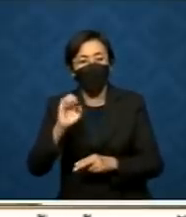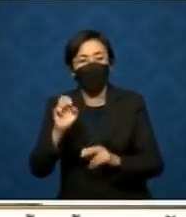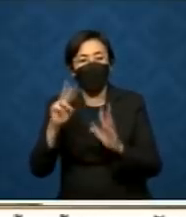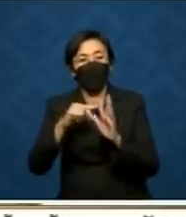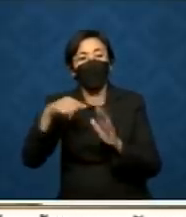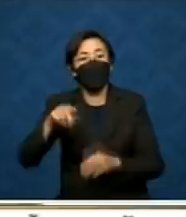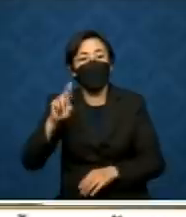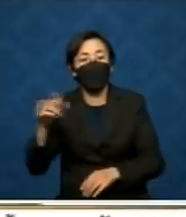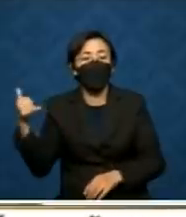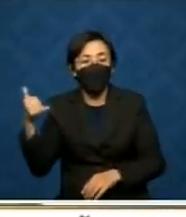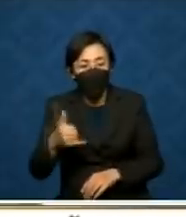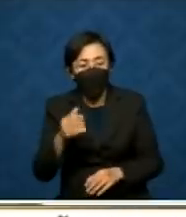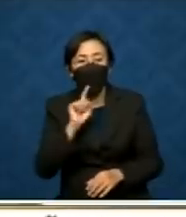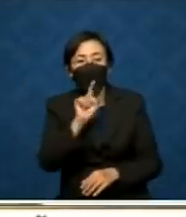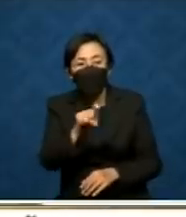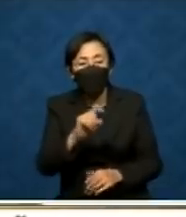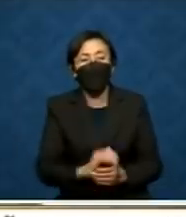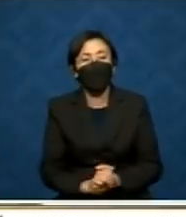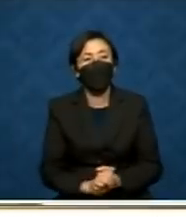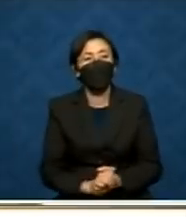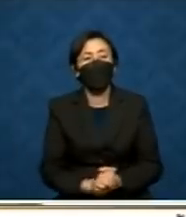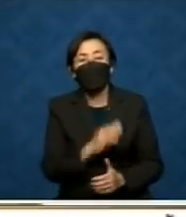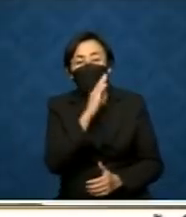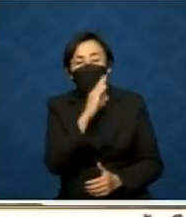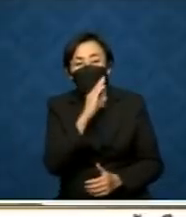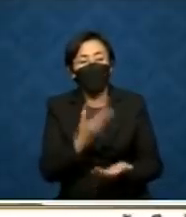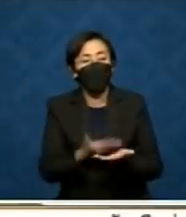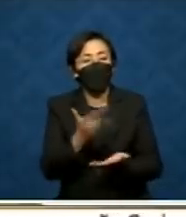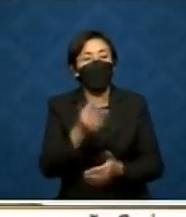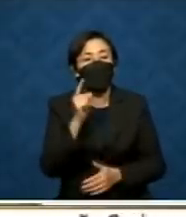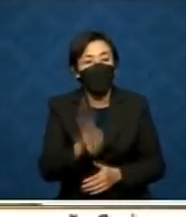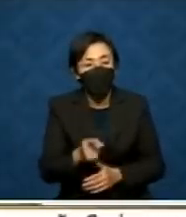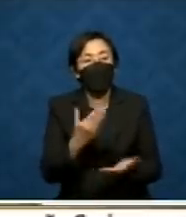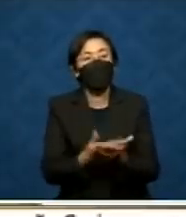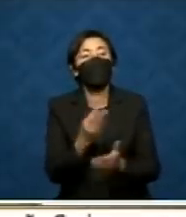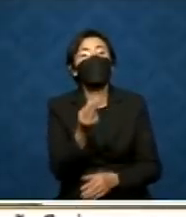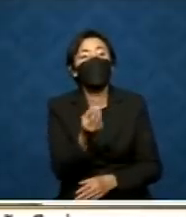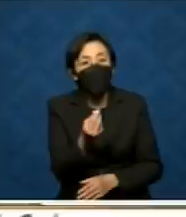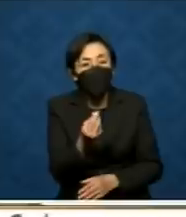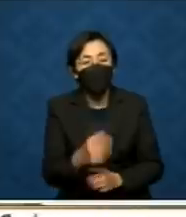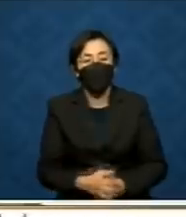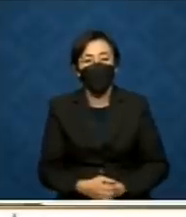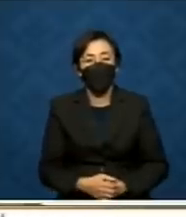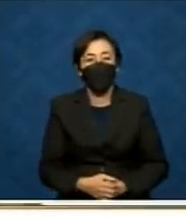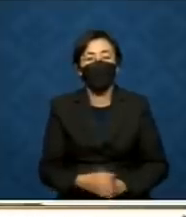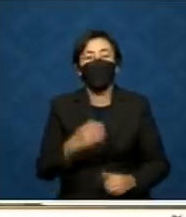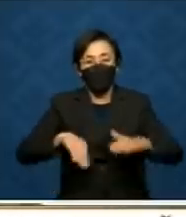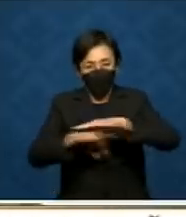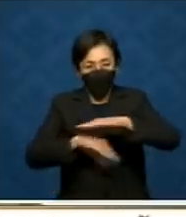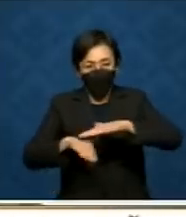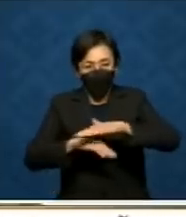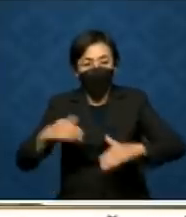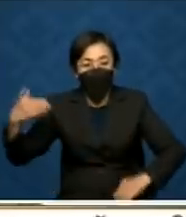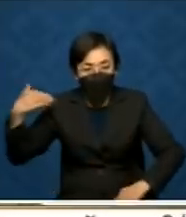ถามแต่ไม่ว่าถ้าซื้อครั้งจะซื้อจริงเท่าไหร่ผมขอหลักฐานหน่อยได้